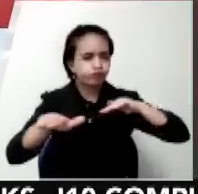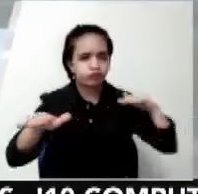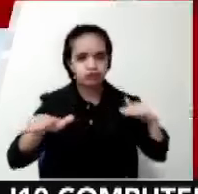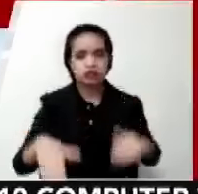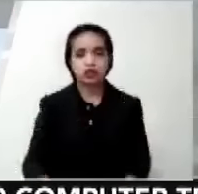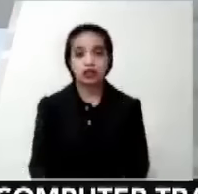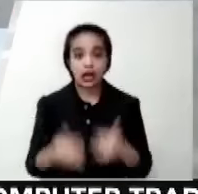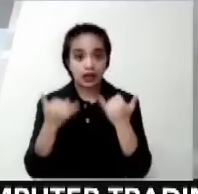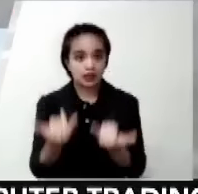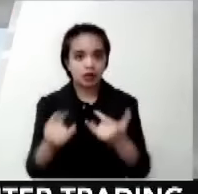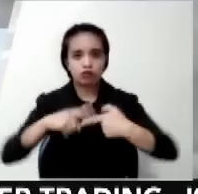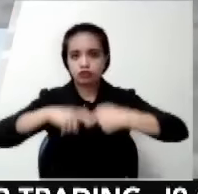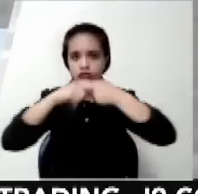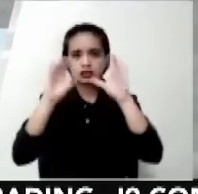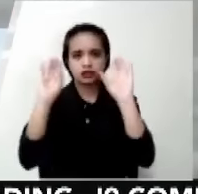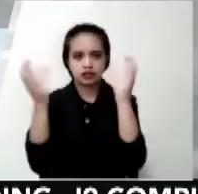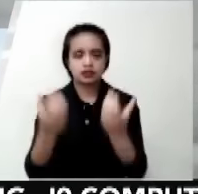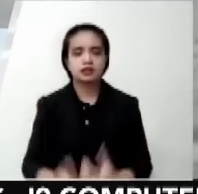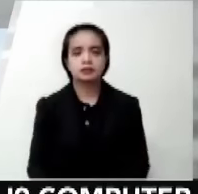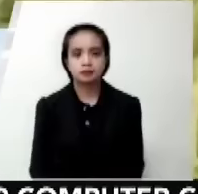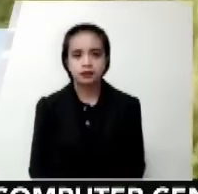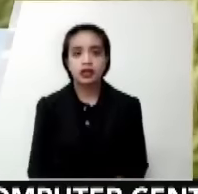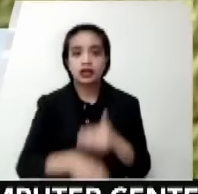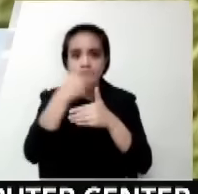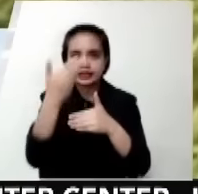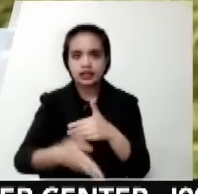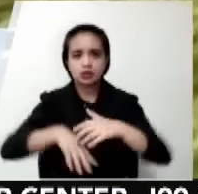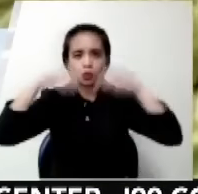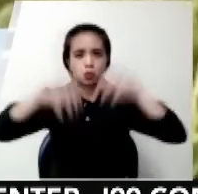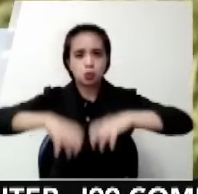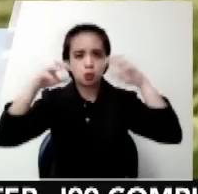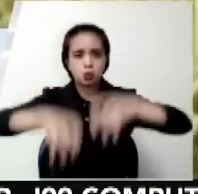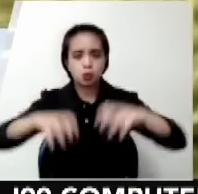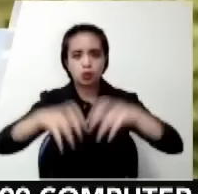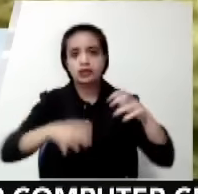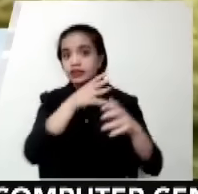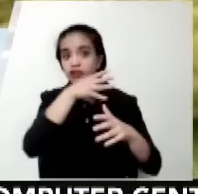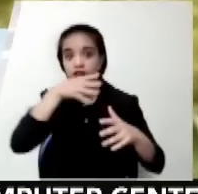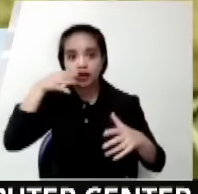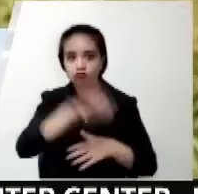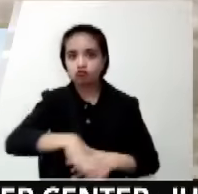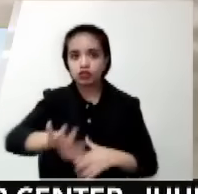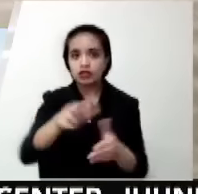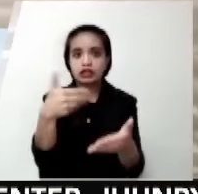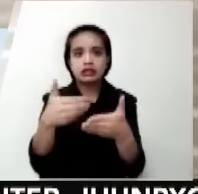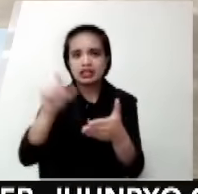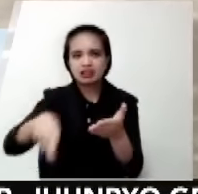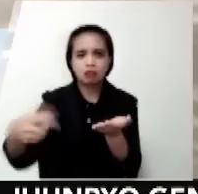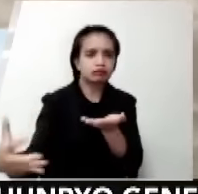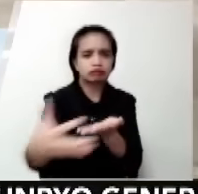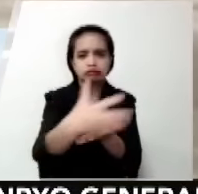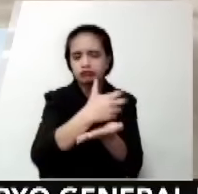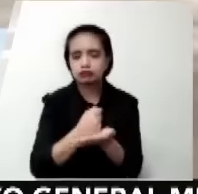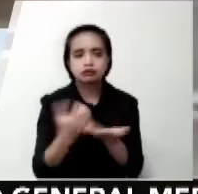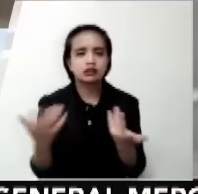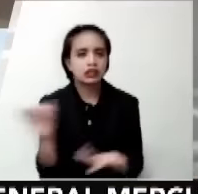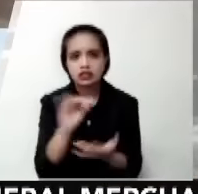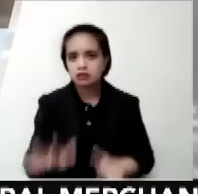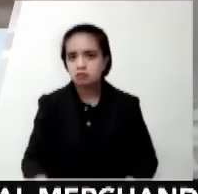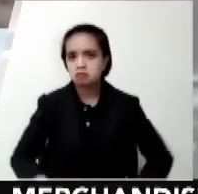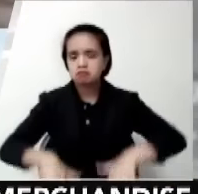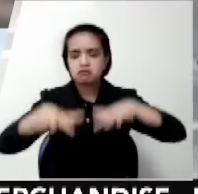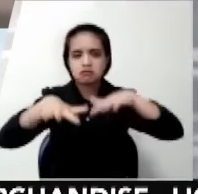pasok. Pinadapa rin ng malakas na ulan ang mga palayan sa Ligaw Albay na malapit na sanang anihin. Binaha rin ang mabababang lugar